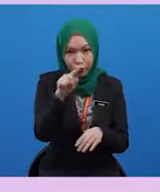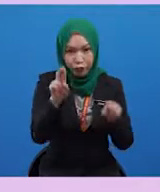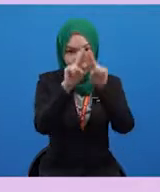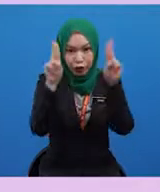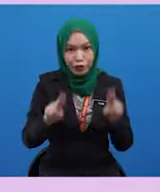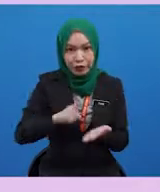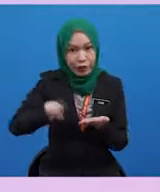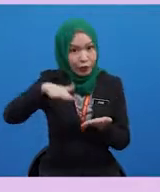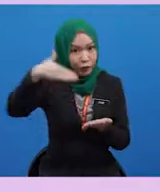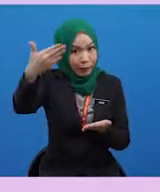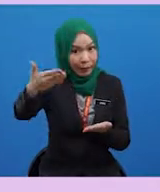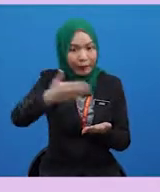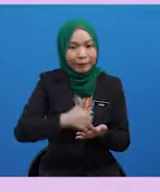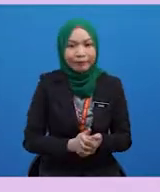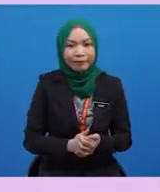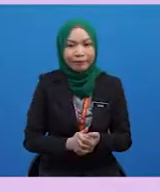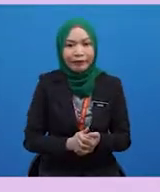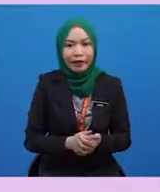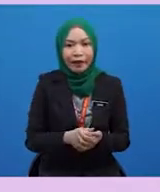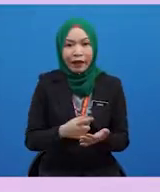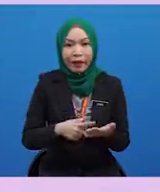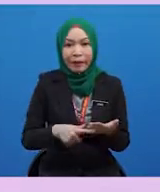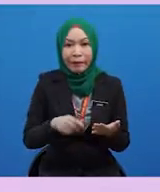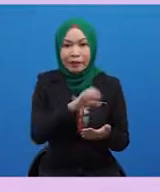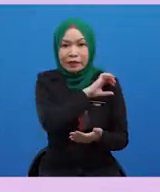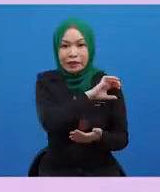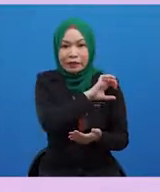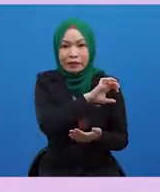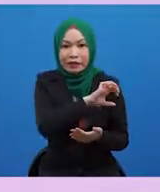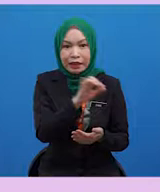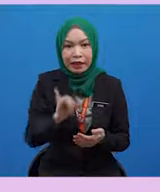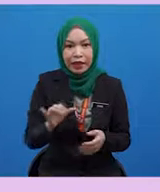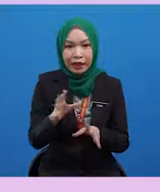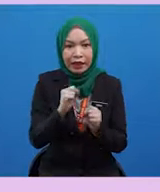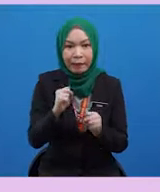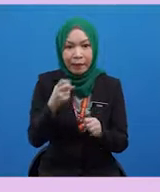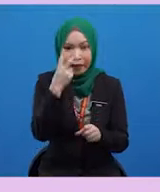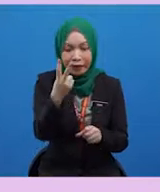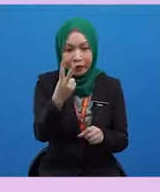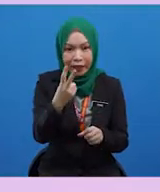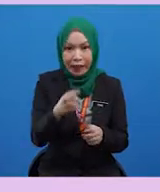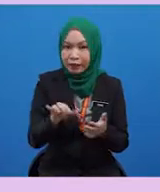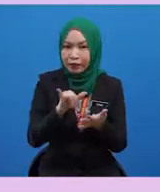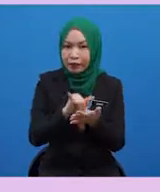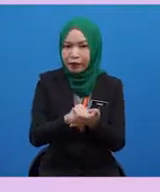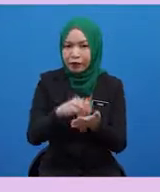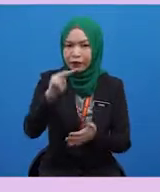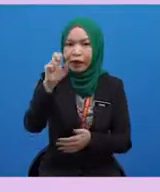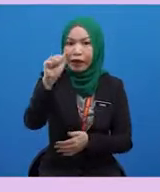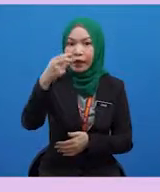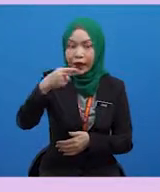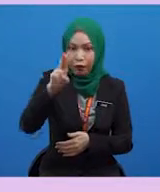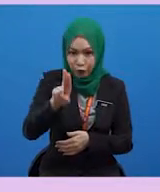Ciri kohesi dalam wacana tersebut dapat dilihat dari dua aspek, iaitu aspek nahwu atau tata